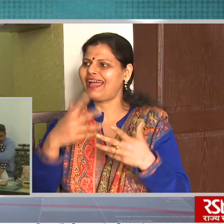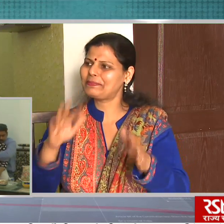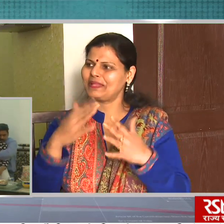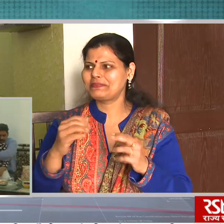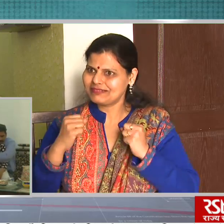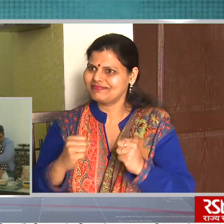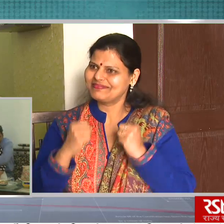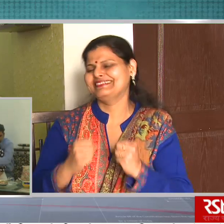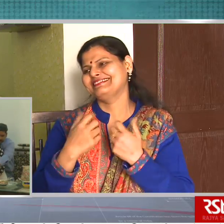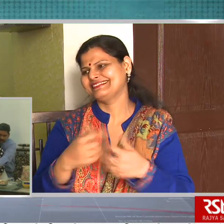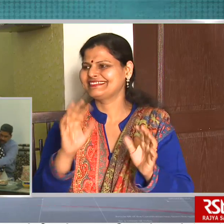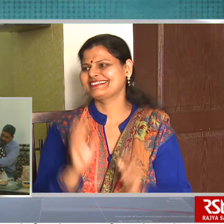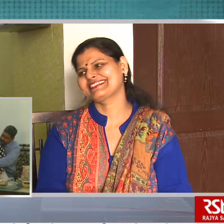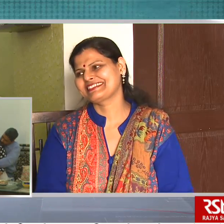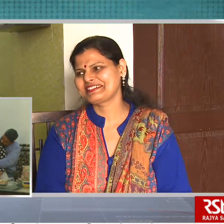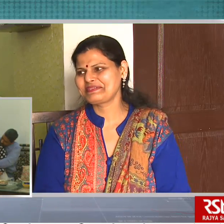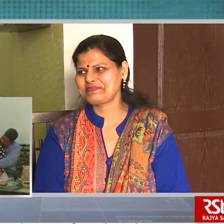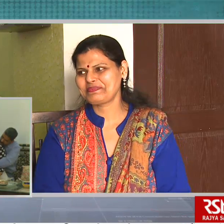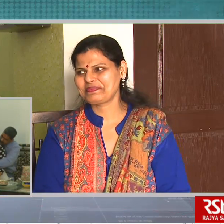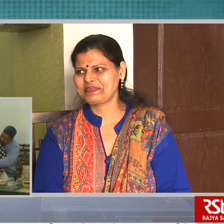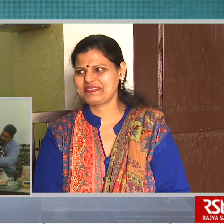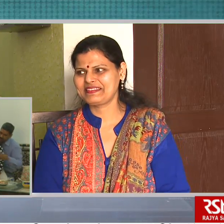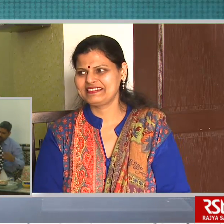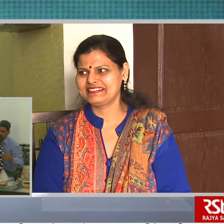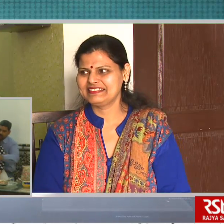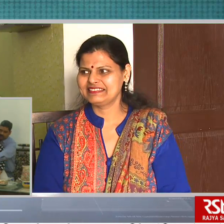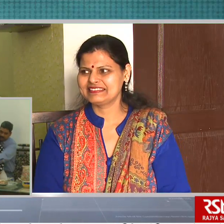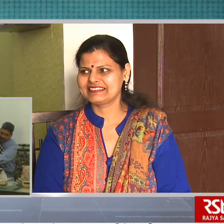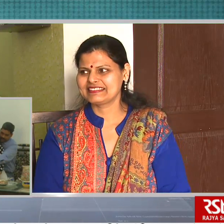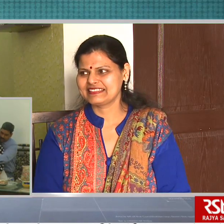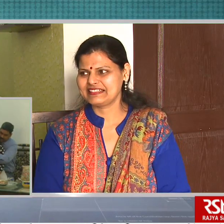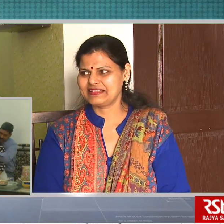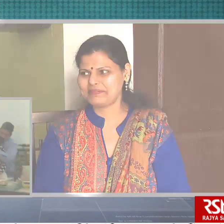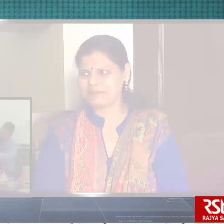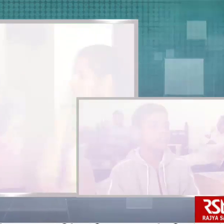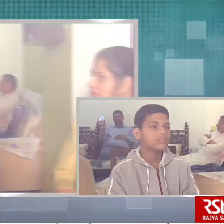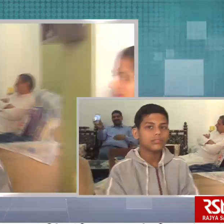और आज वो राष्ट्रीय और अंतर्राष्ट्रीय दोनों स्तर पे बहुत आगे है।